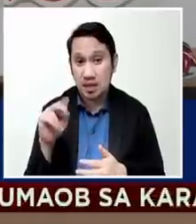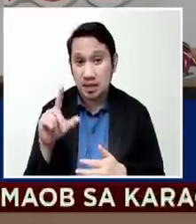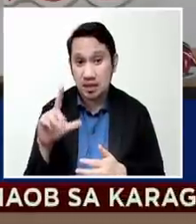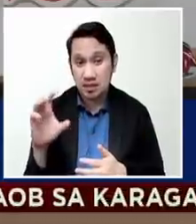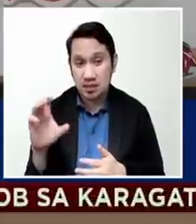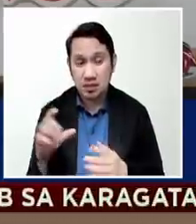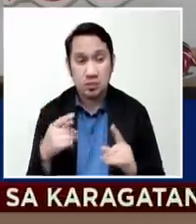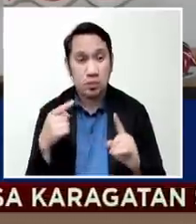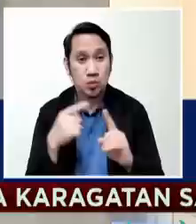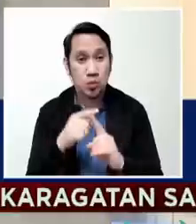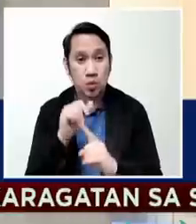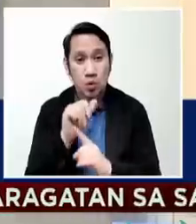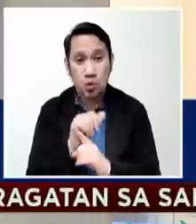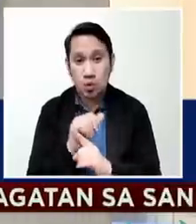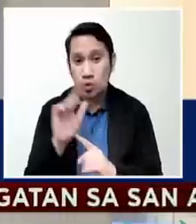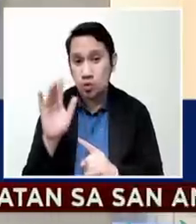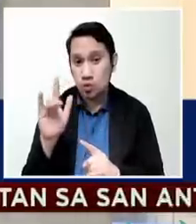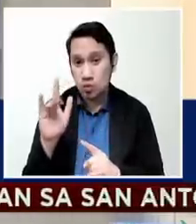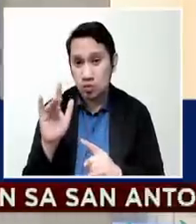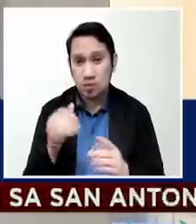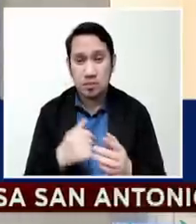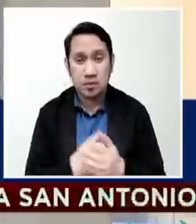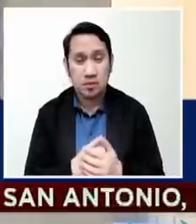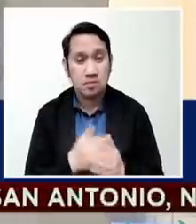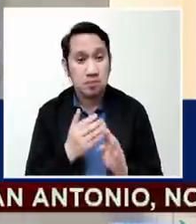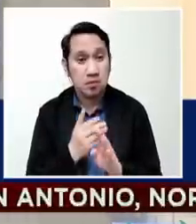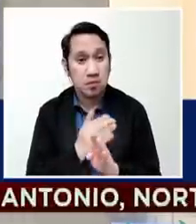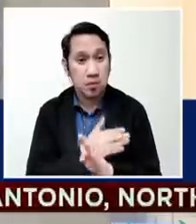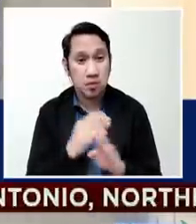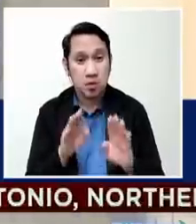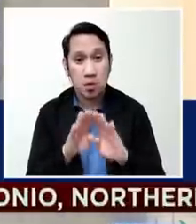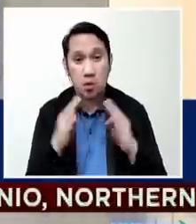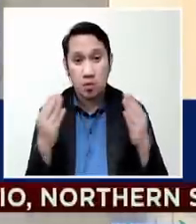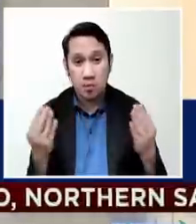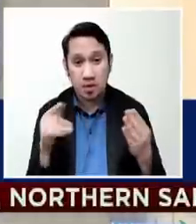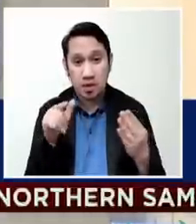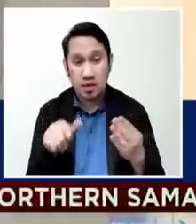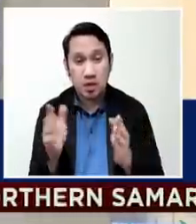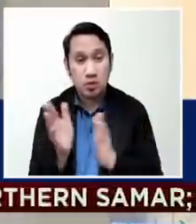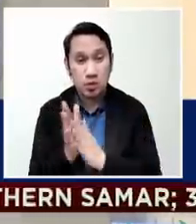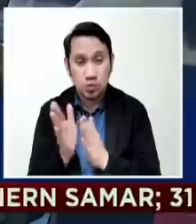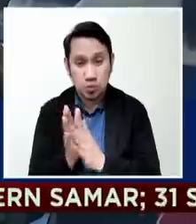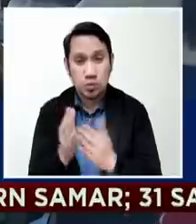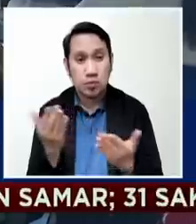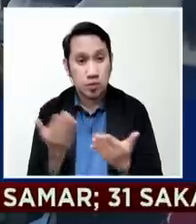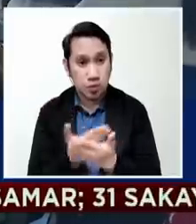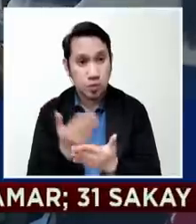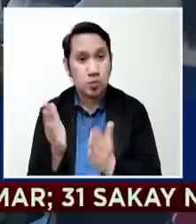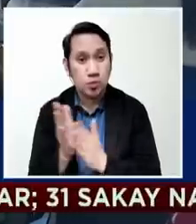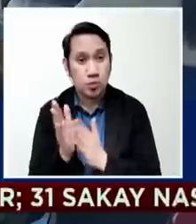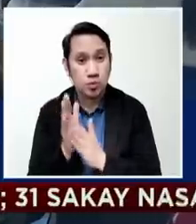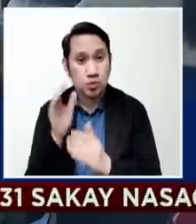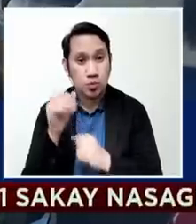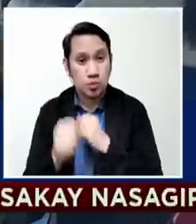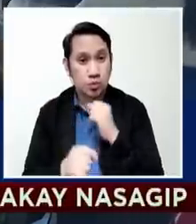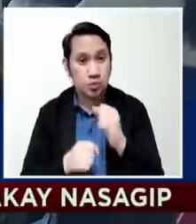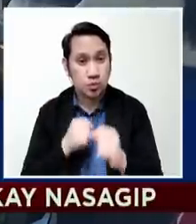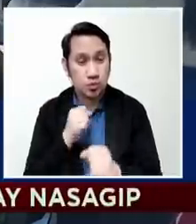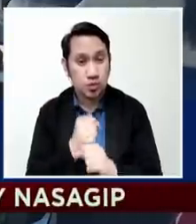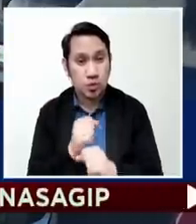August 25 o ilang araw bago ang pagbubukas muli ng klase sa mga pampublikong paaralan para sa academic